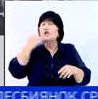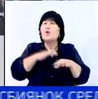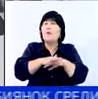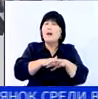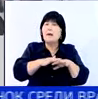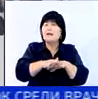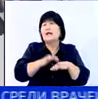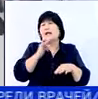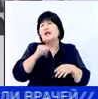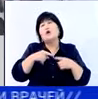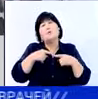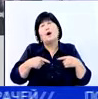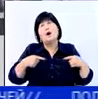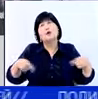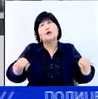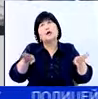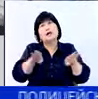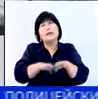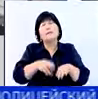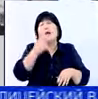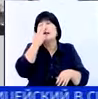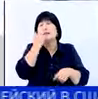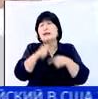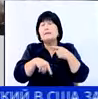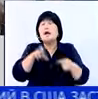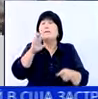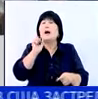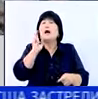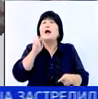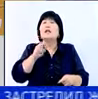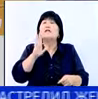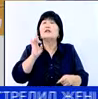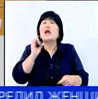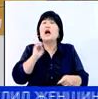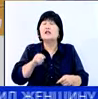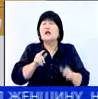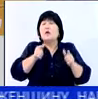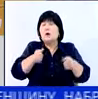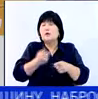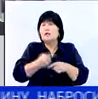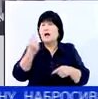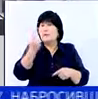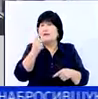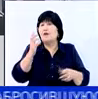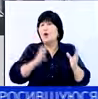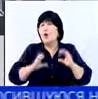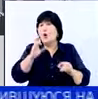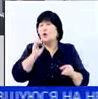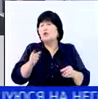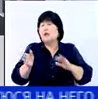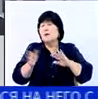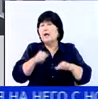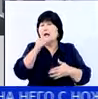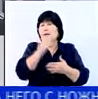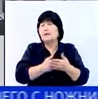математике и по другим как раз вот навыкам. Бакалавриат-программа поступают туда сразу на первый курс, минуя программу